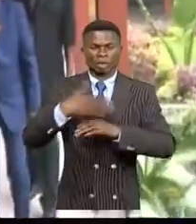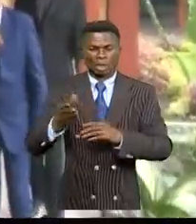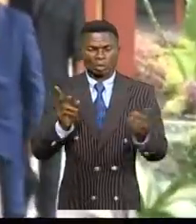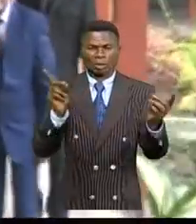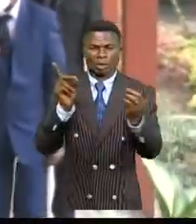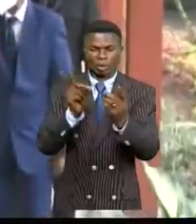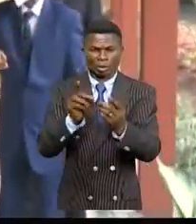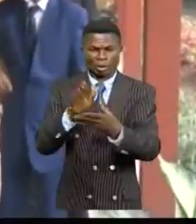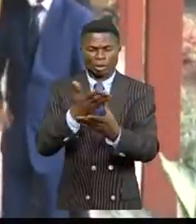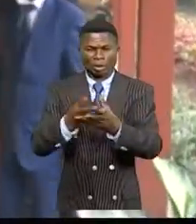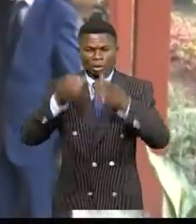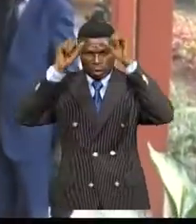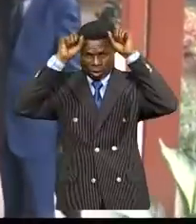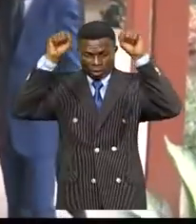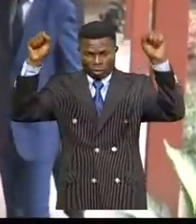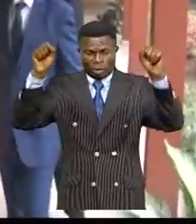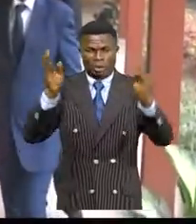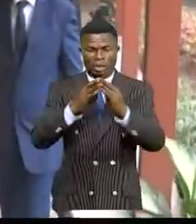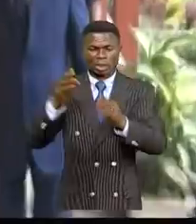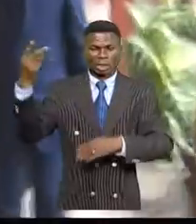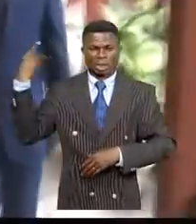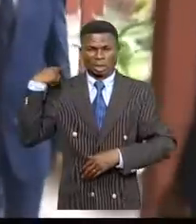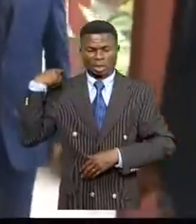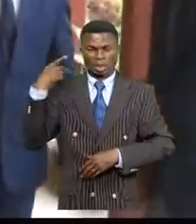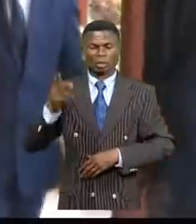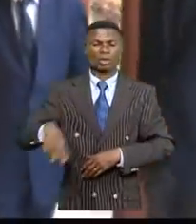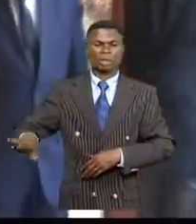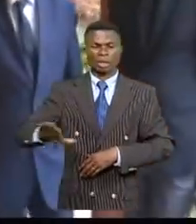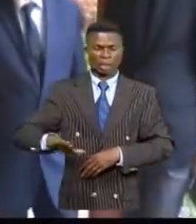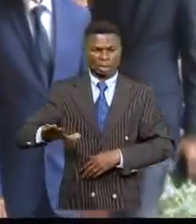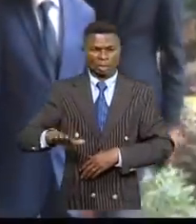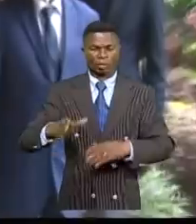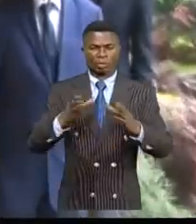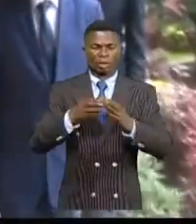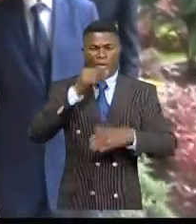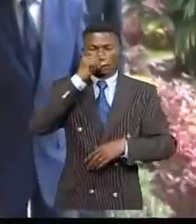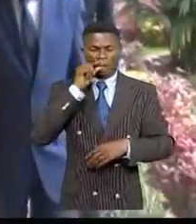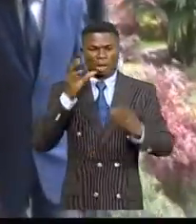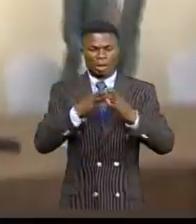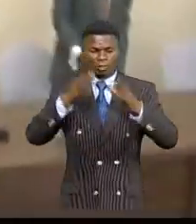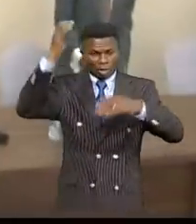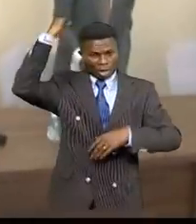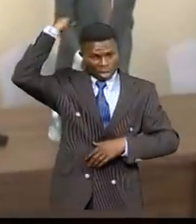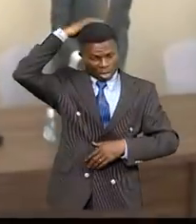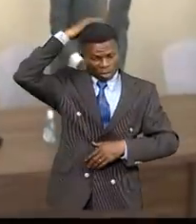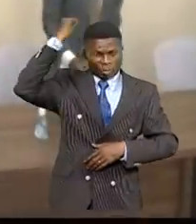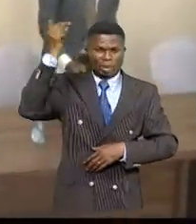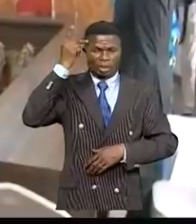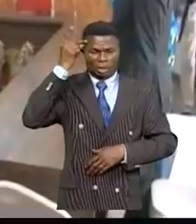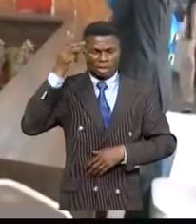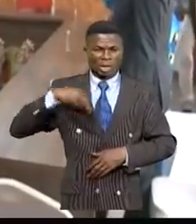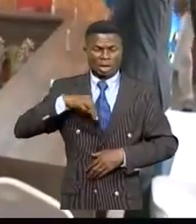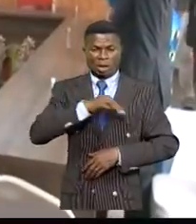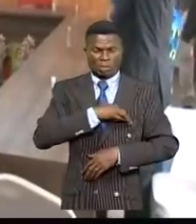rencontre entre le président de l'Assemblée nationale, Christophe Mboso Kodiakwanga, et l'archevêque de Kinshasa, Fridolin Mbongo, les membres